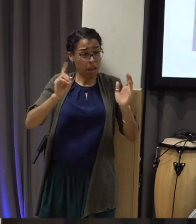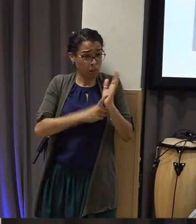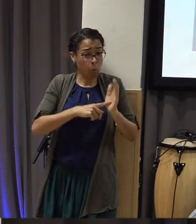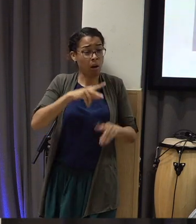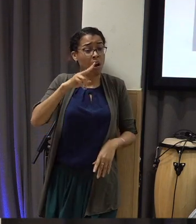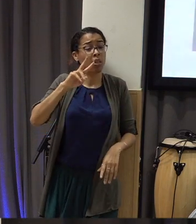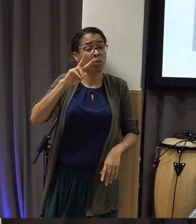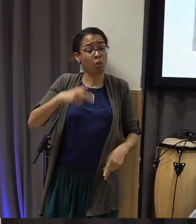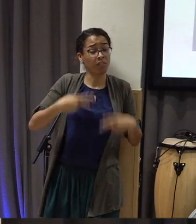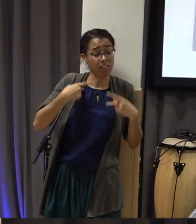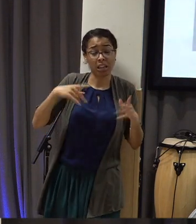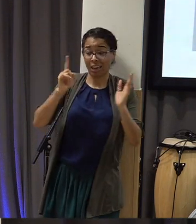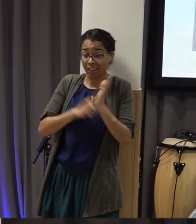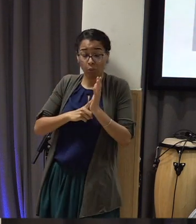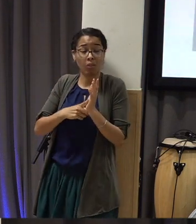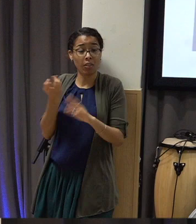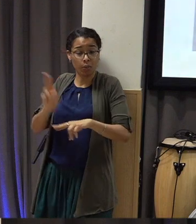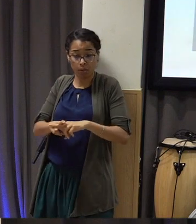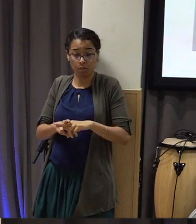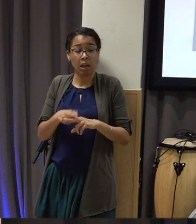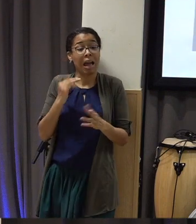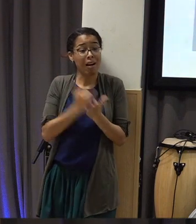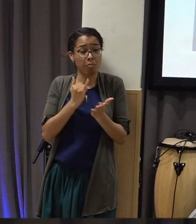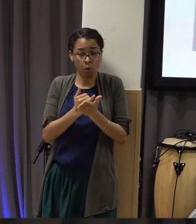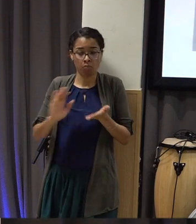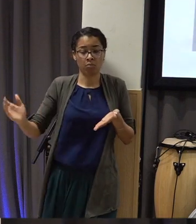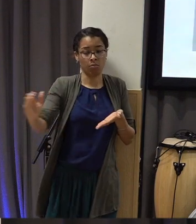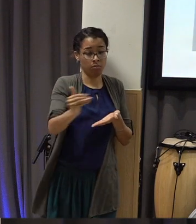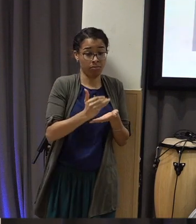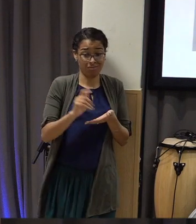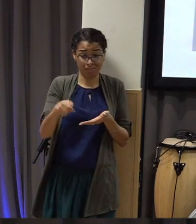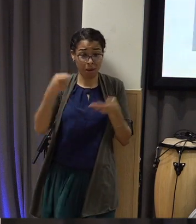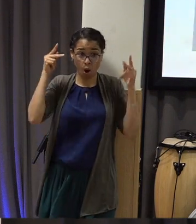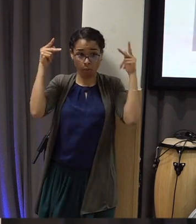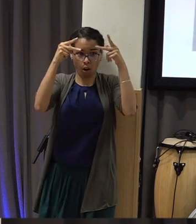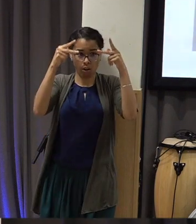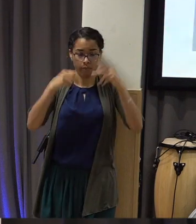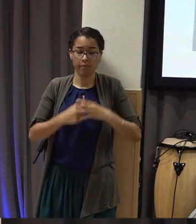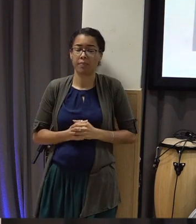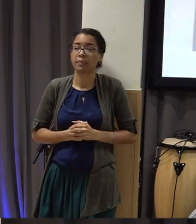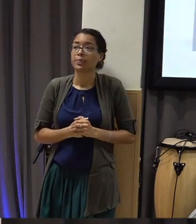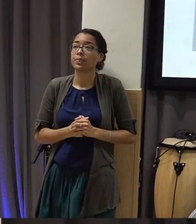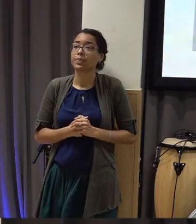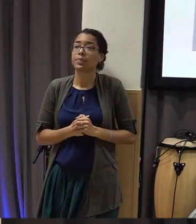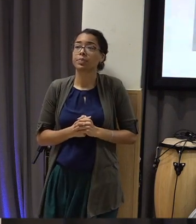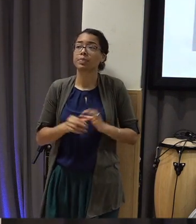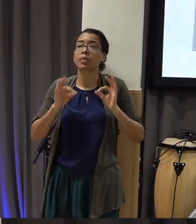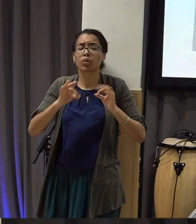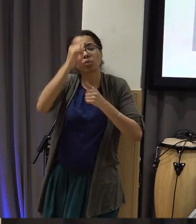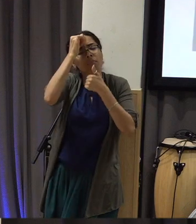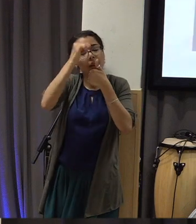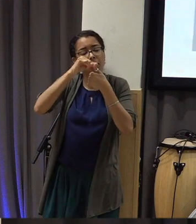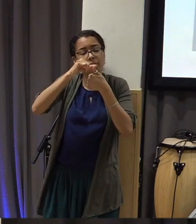mort, et César collectait un tribut. Là, c'est un empereur. Je voulais juste faire un petit